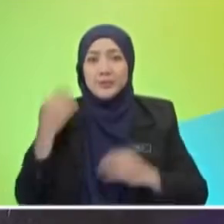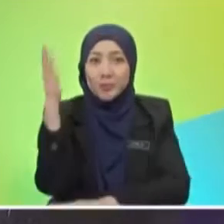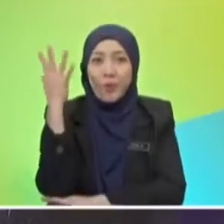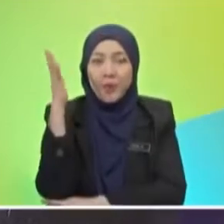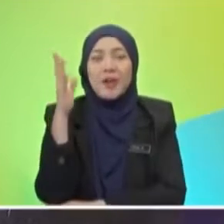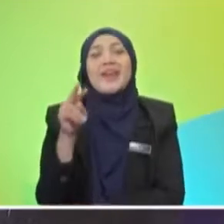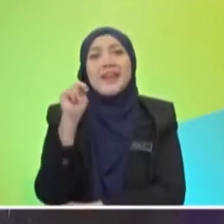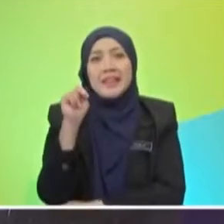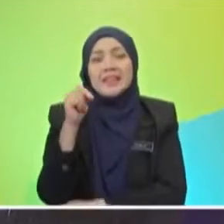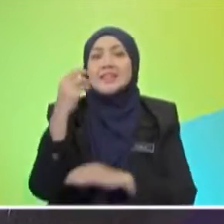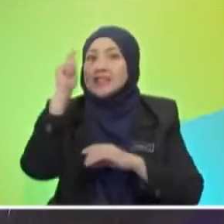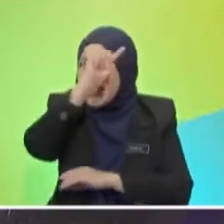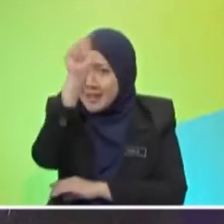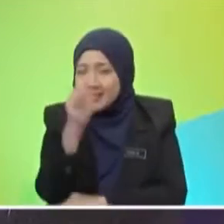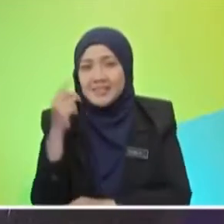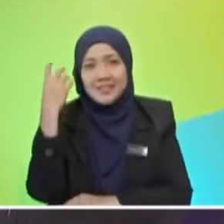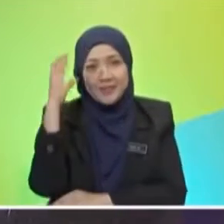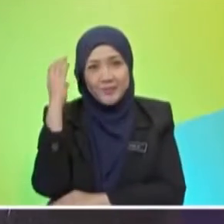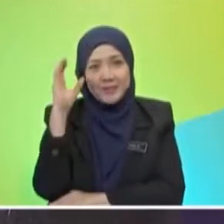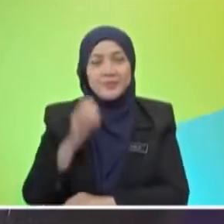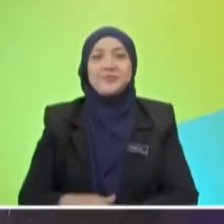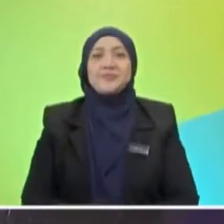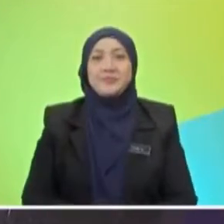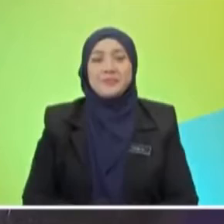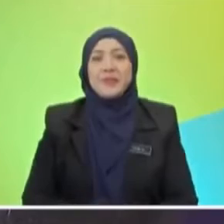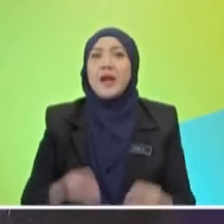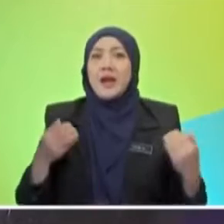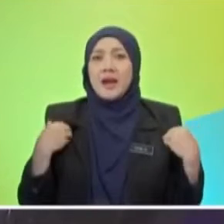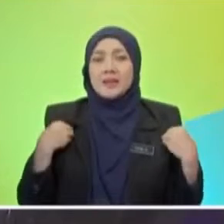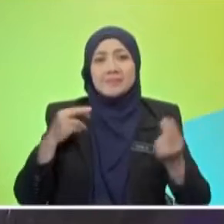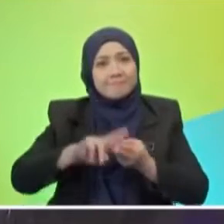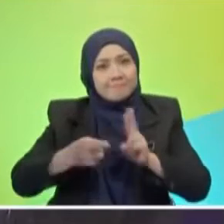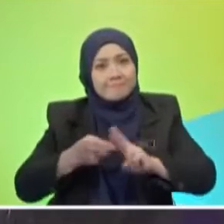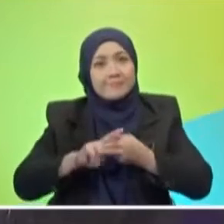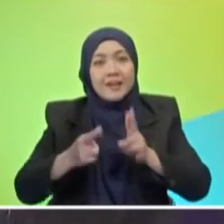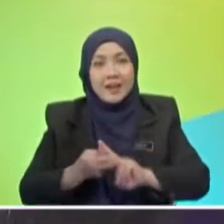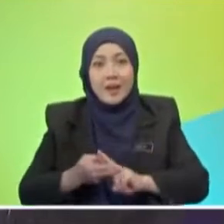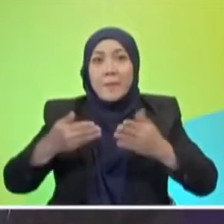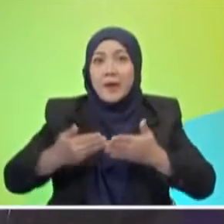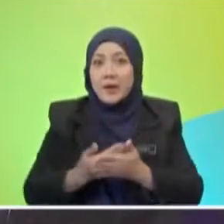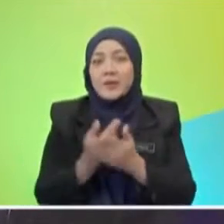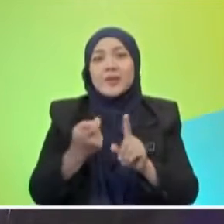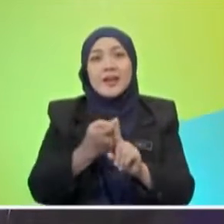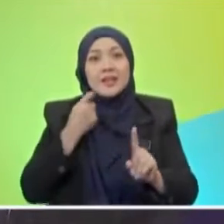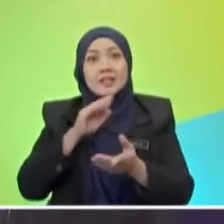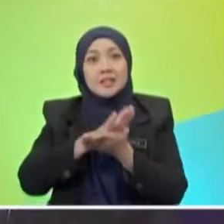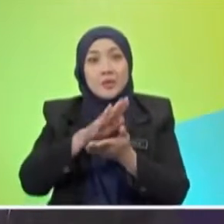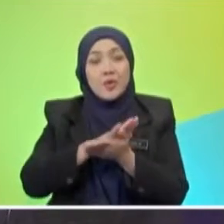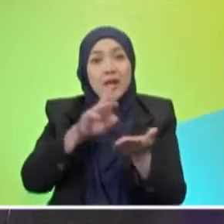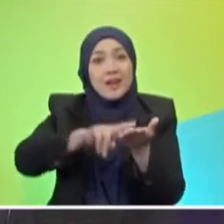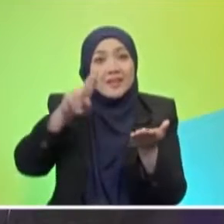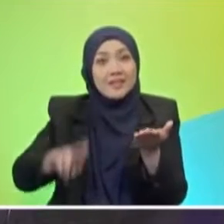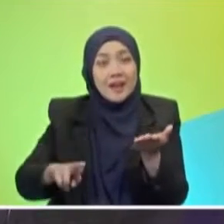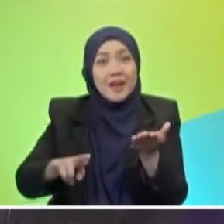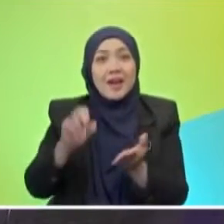tanya Cikgu. Okey, dan di studio kita pun ada rakan-rakan baru saya di dalam talian dari SK Taman Suri Gombak